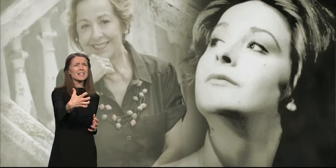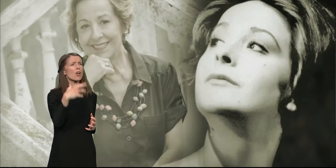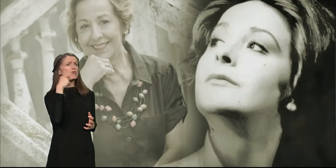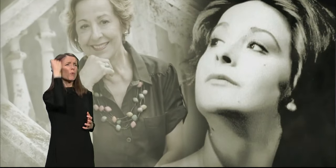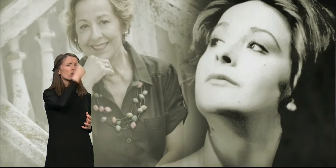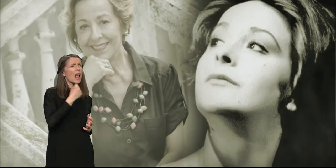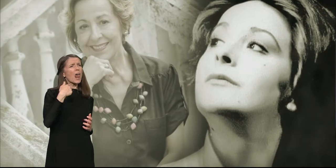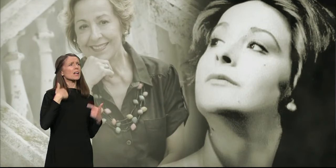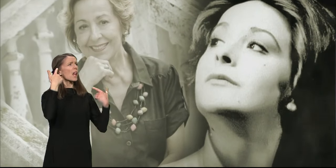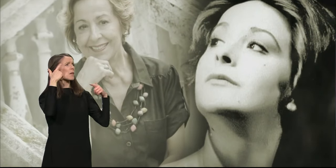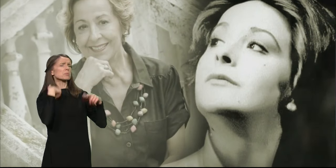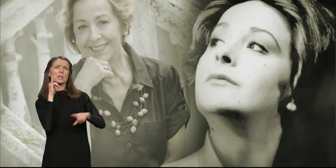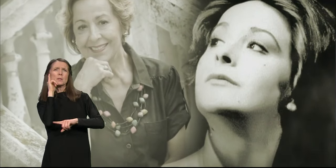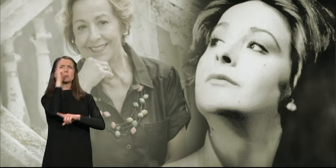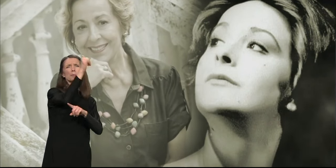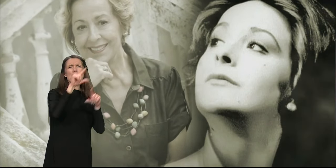nazad.